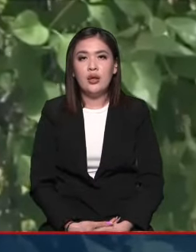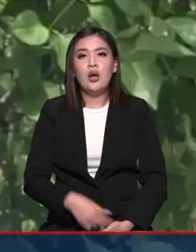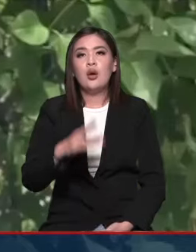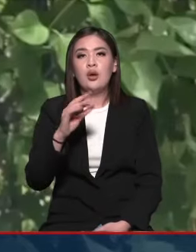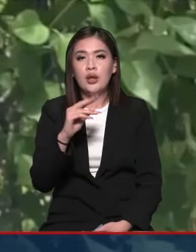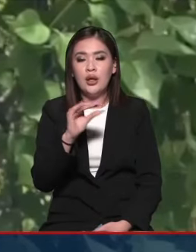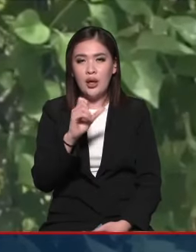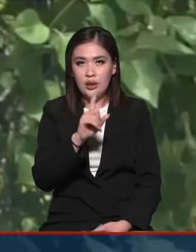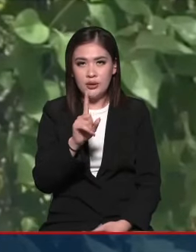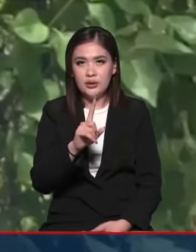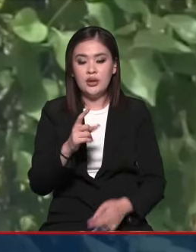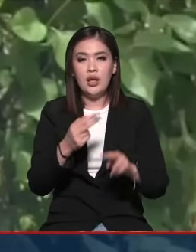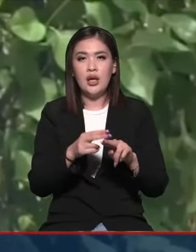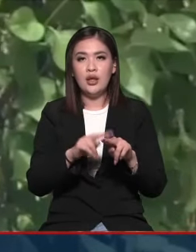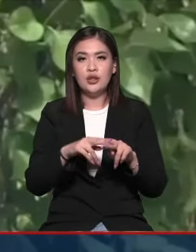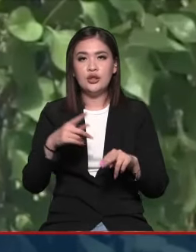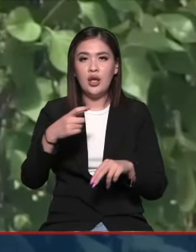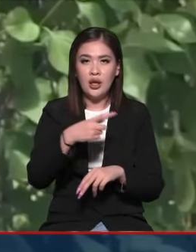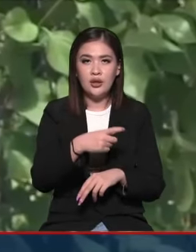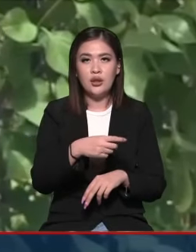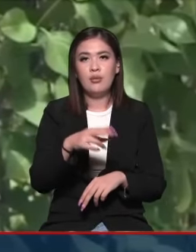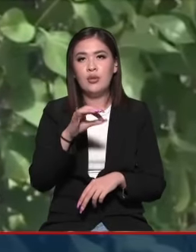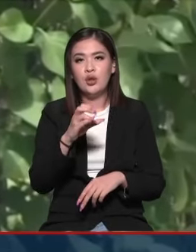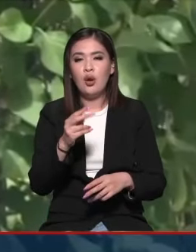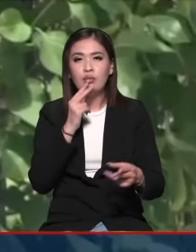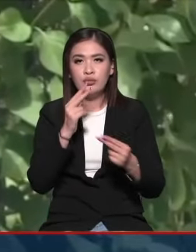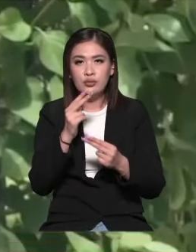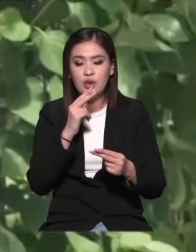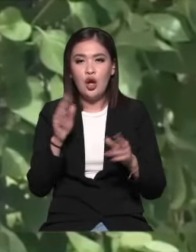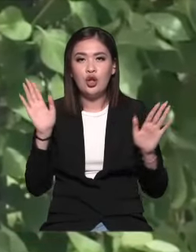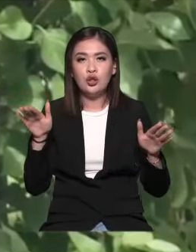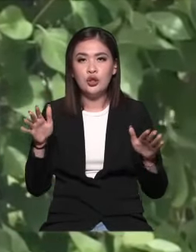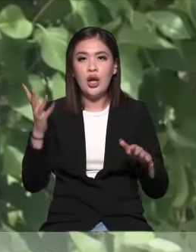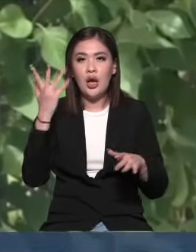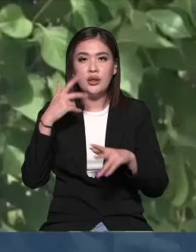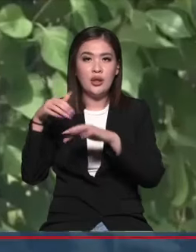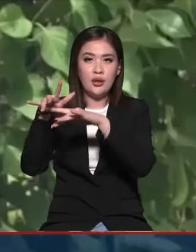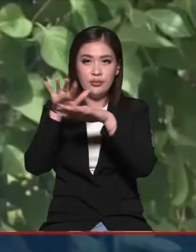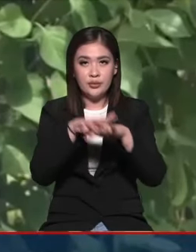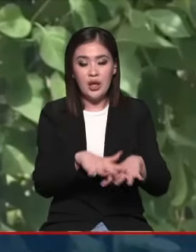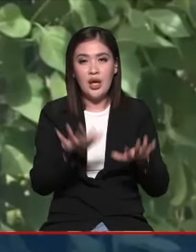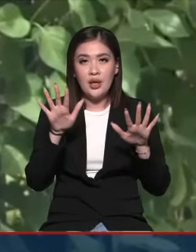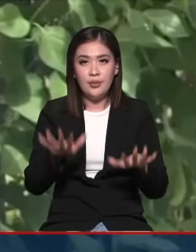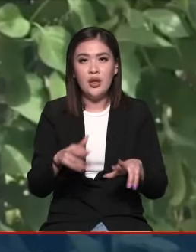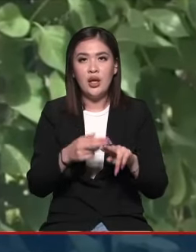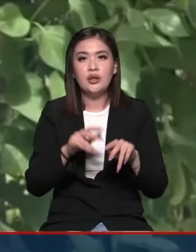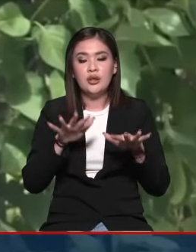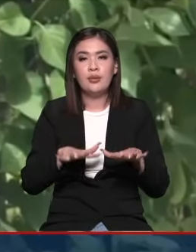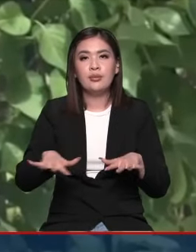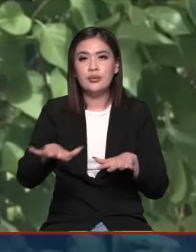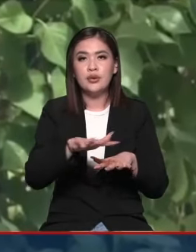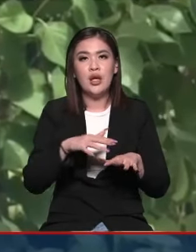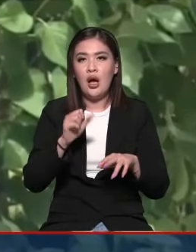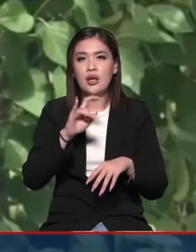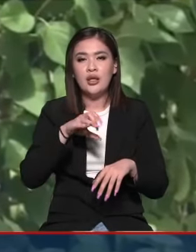Қоқиқаздар көбіне артемия шаяндарымен және планктонмен қоректенеді. Құстар қонған бұлану алаңында артемия бар деп нақты айта